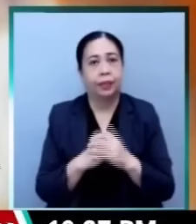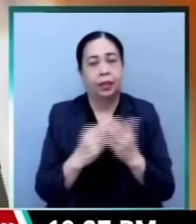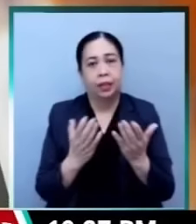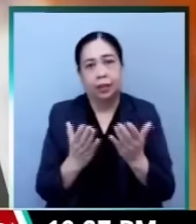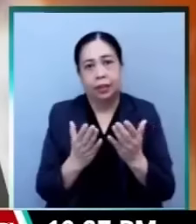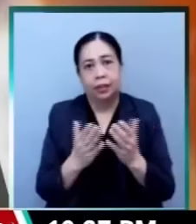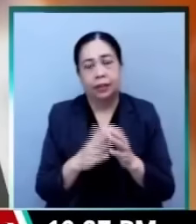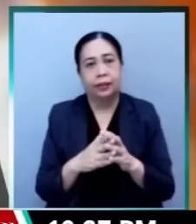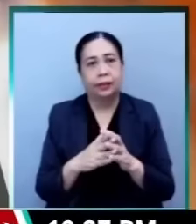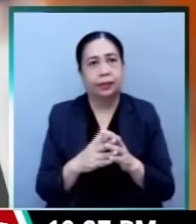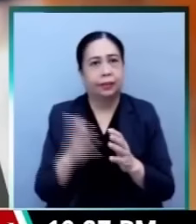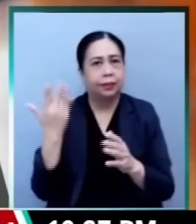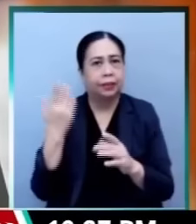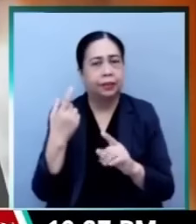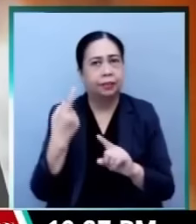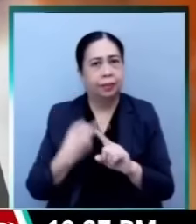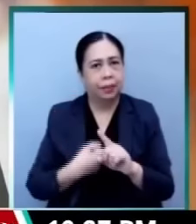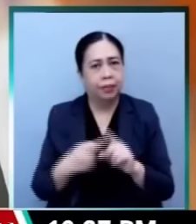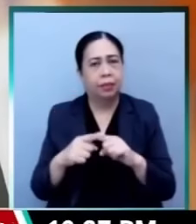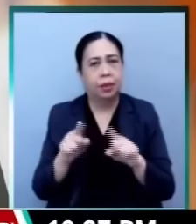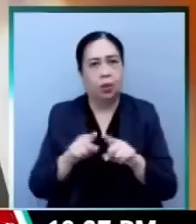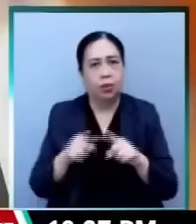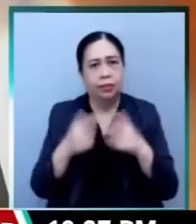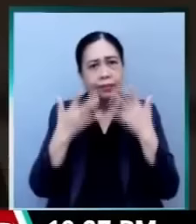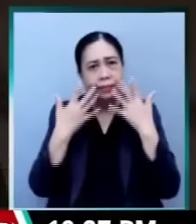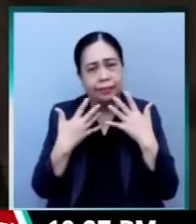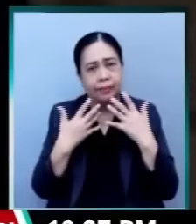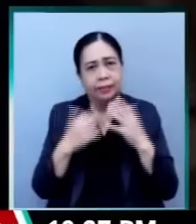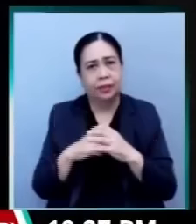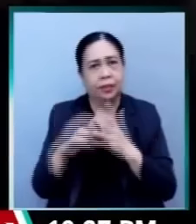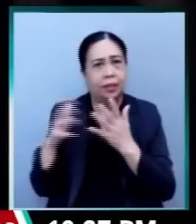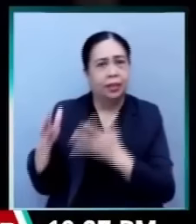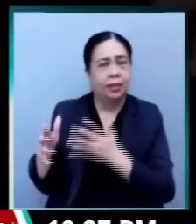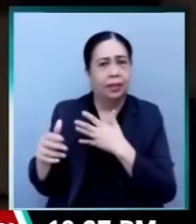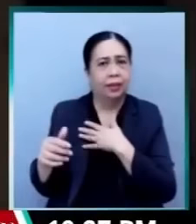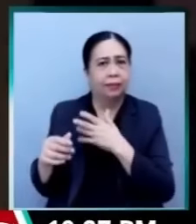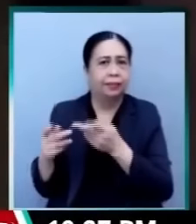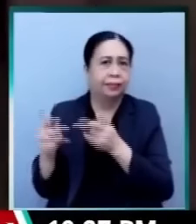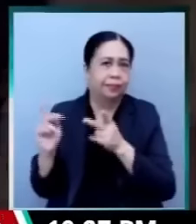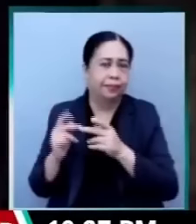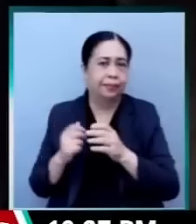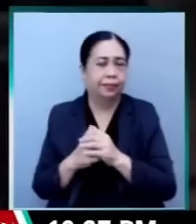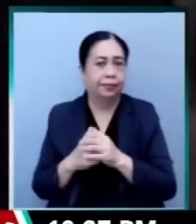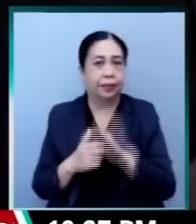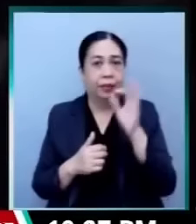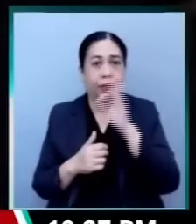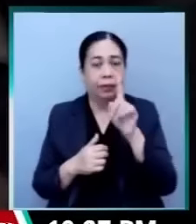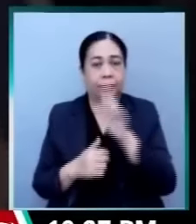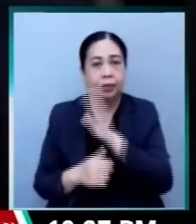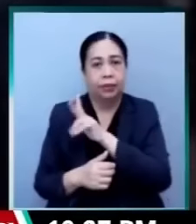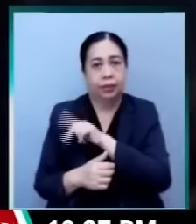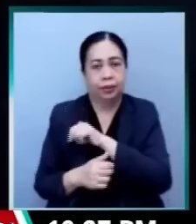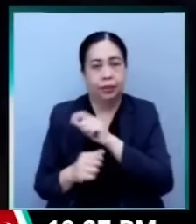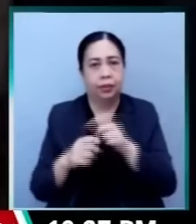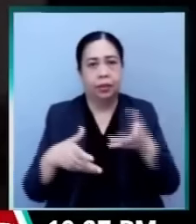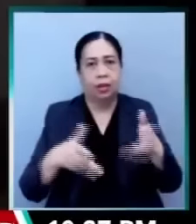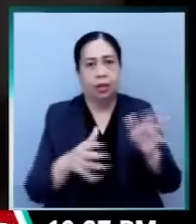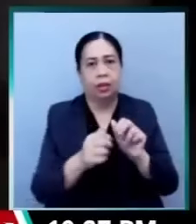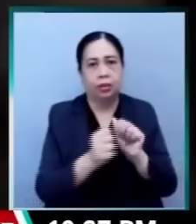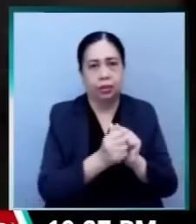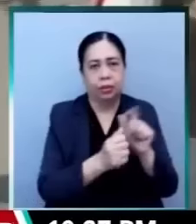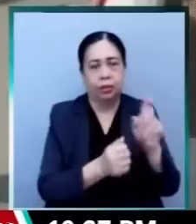month. But I'm also very sad to have left Gaza. Bukod sa mga Pinoy, isang Palestinian ang pinayagang makalabas kasama ang kanyang asawang